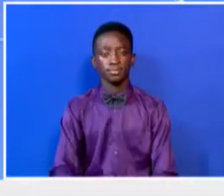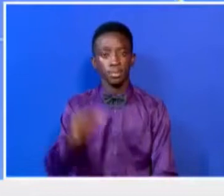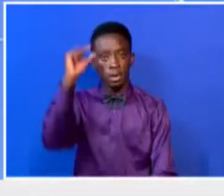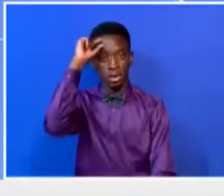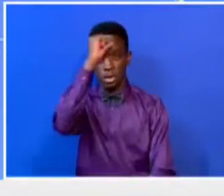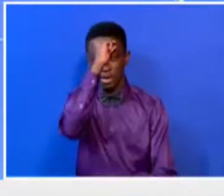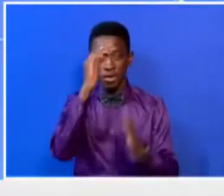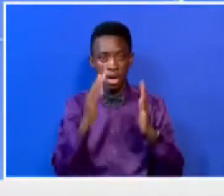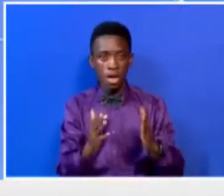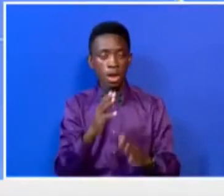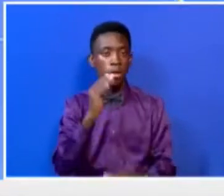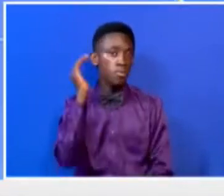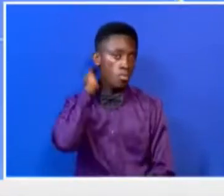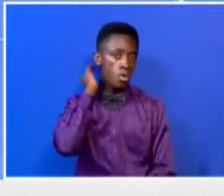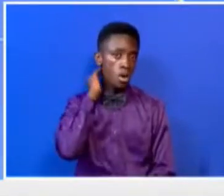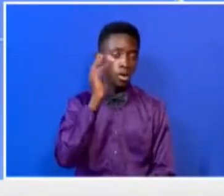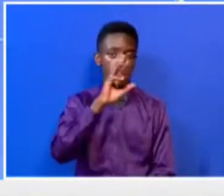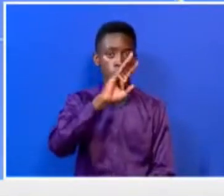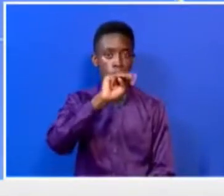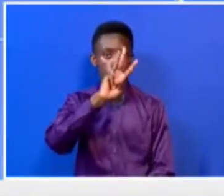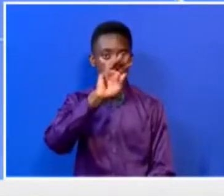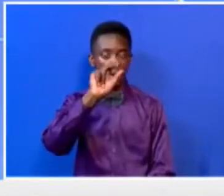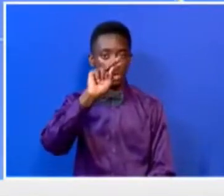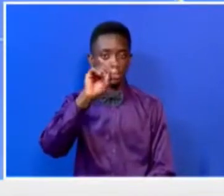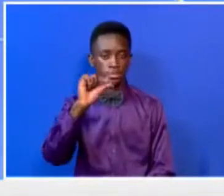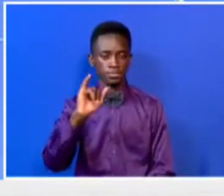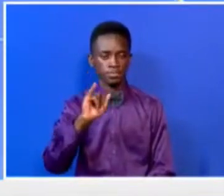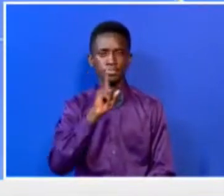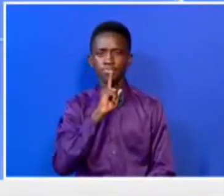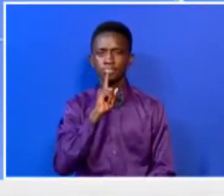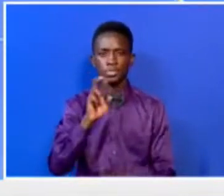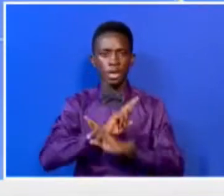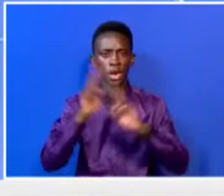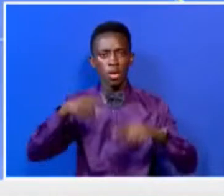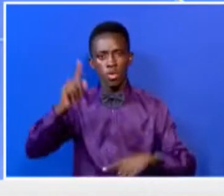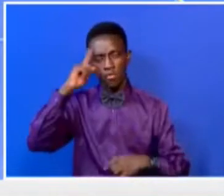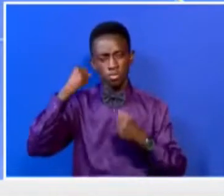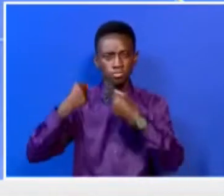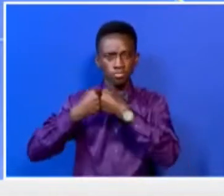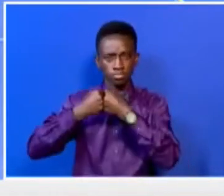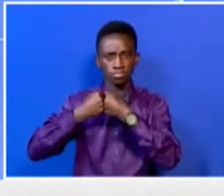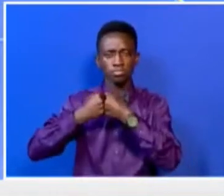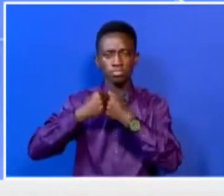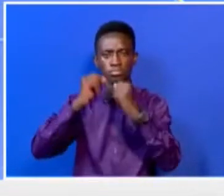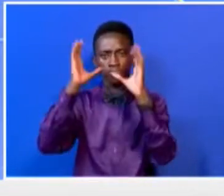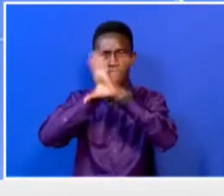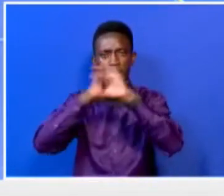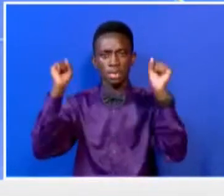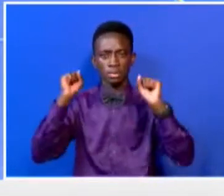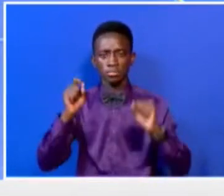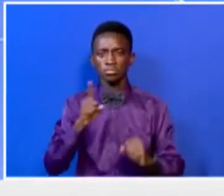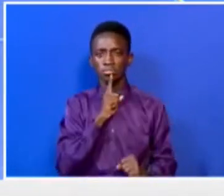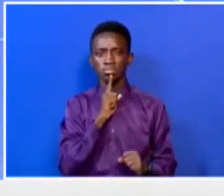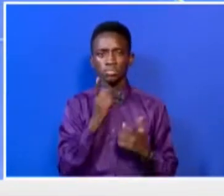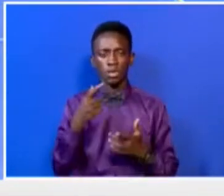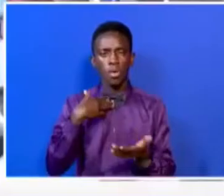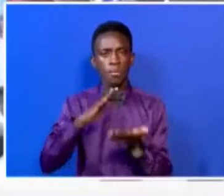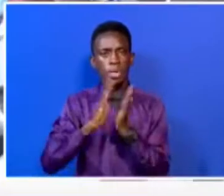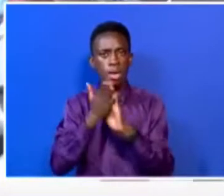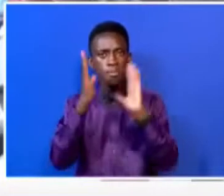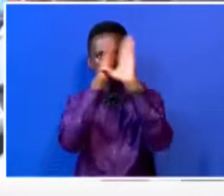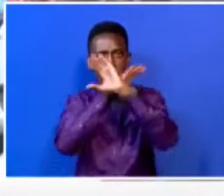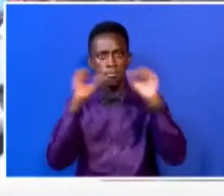Gavana wa Murang'a Mwangi wa Iria amesisitiza kuwa atawania urais katika uchaguzi mkuu wa mwezi Agosti, akisema kuwa azma yake ya kuwa rais